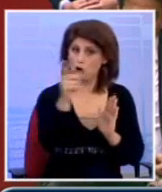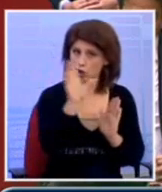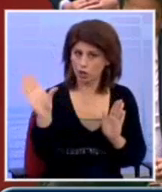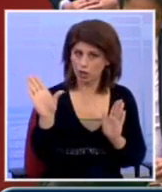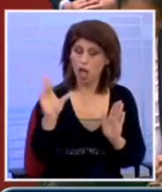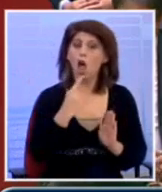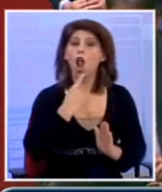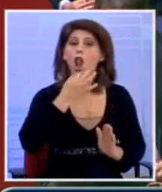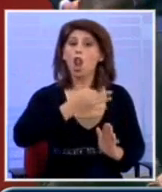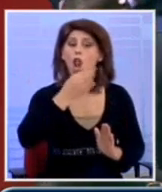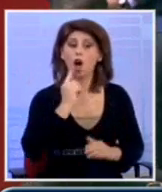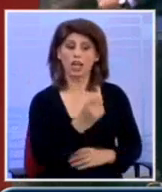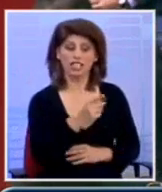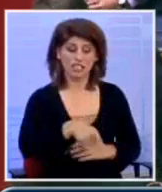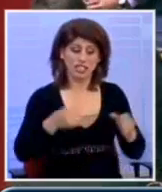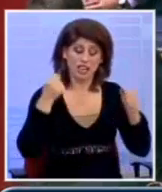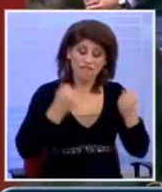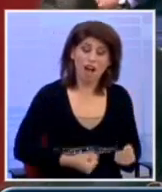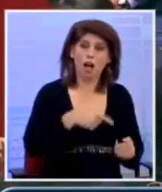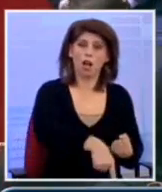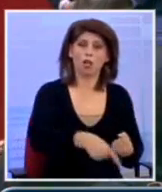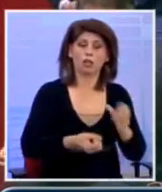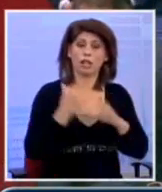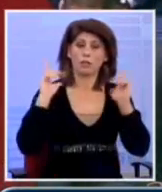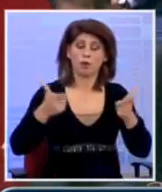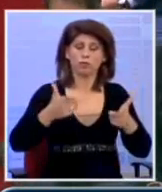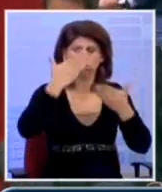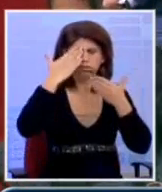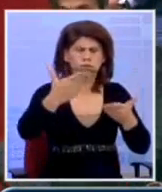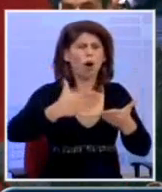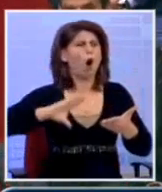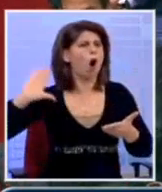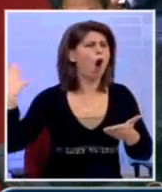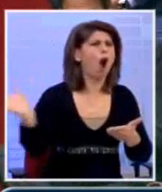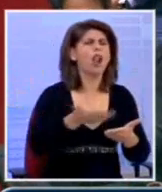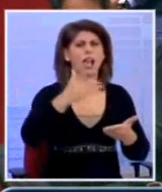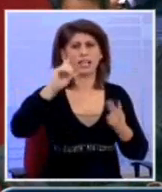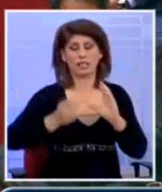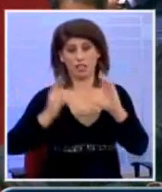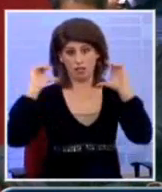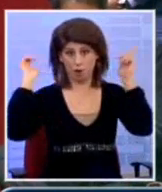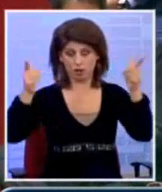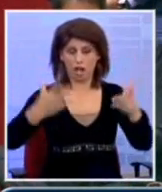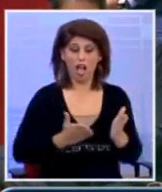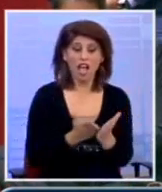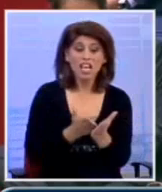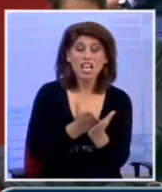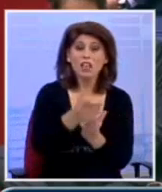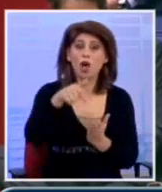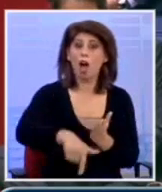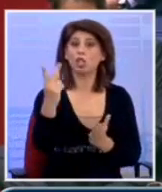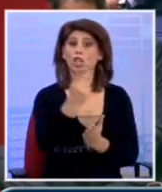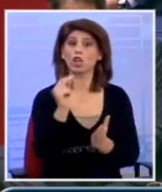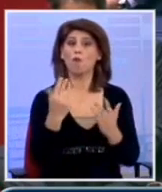σε βάρος αυτής της παράταξης που έχει δώσει τα πάντα για τη δημοκρατία, που έχει δώσει τα πάντα για το ήθος αυτού του κοινοβουλίου,